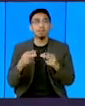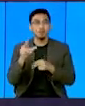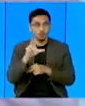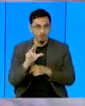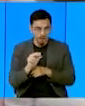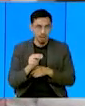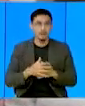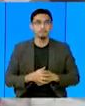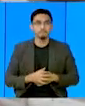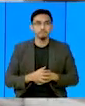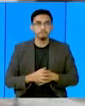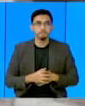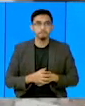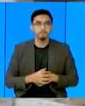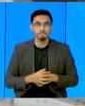Jawa